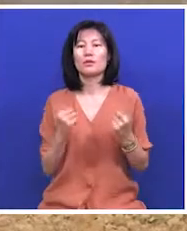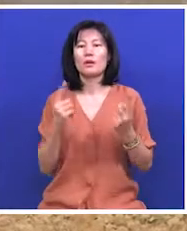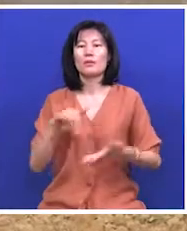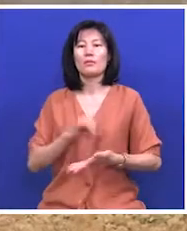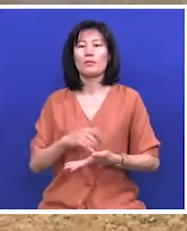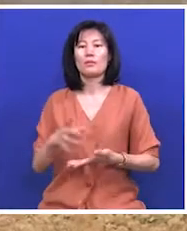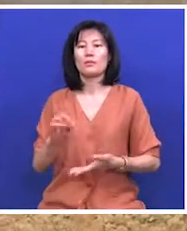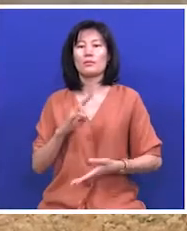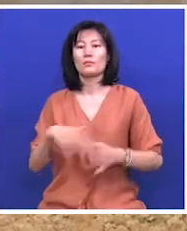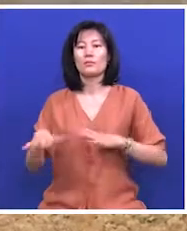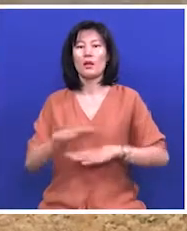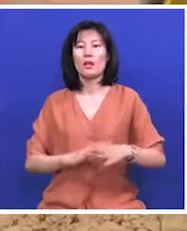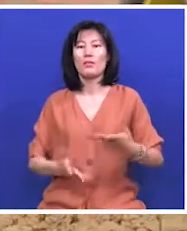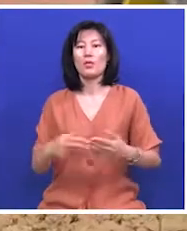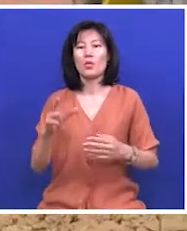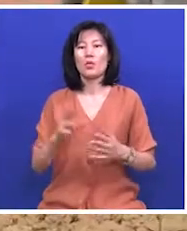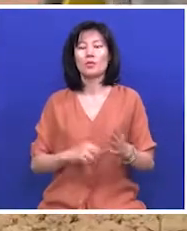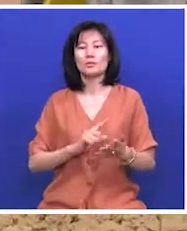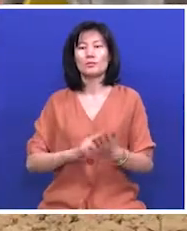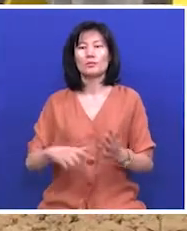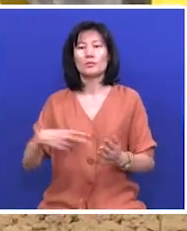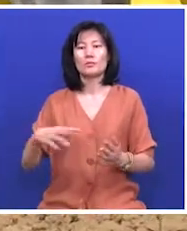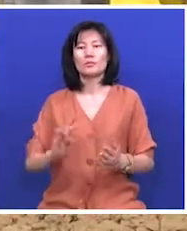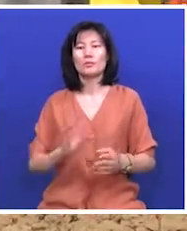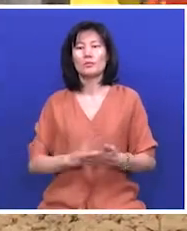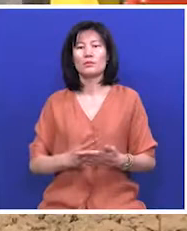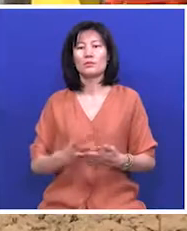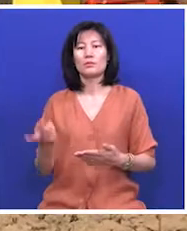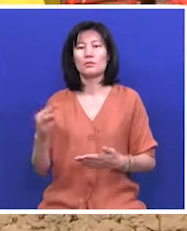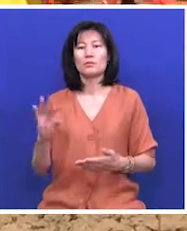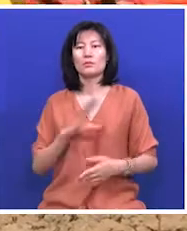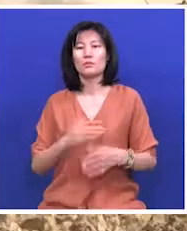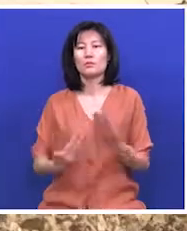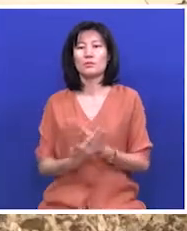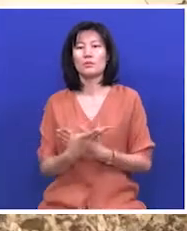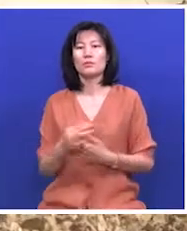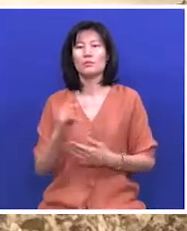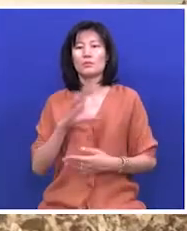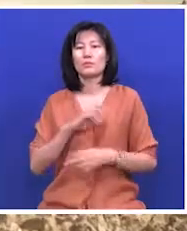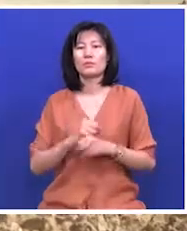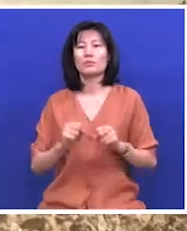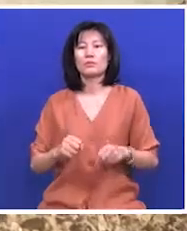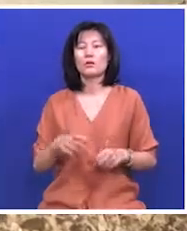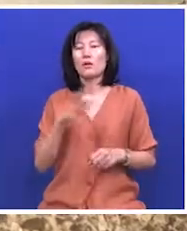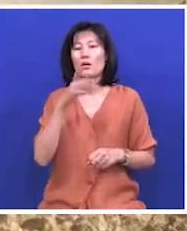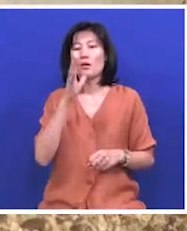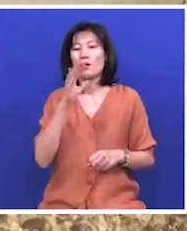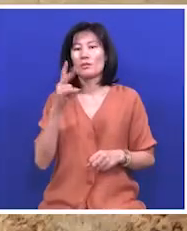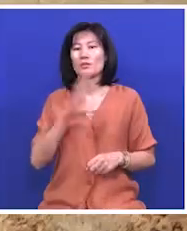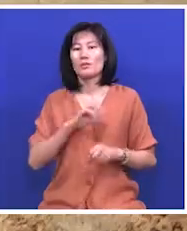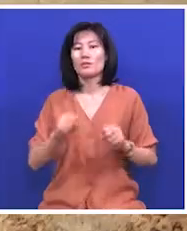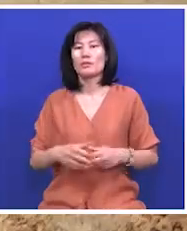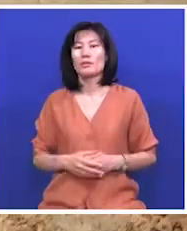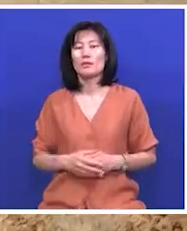жеңілдетілген бағадағы жанар жағармайдың жалпы мөлшері 37 мың тоннаны құрайды. Осы орайда диқан қауымы жанармай мен тыңайтқыштарға уақытылы